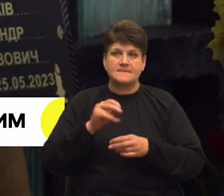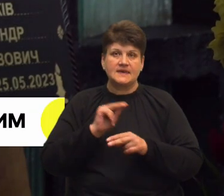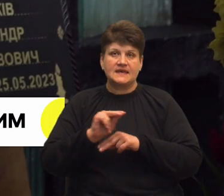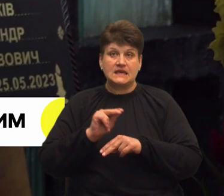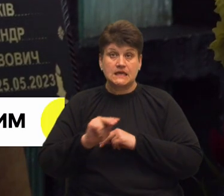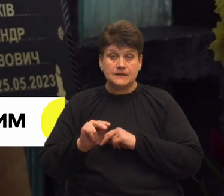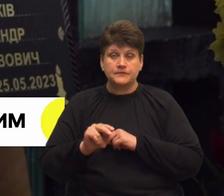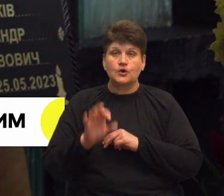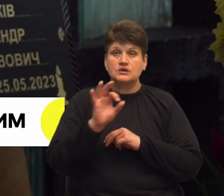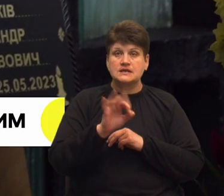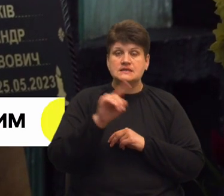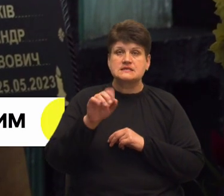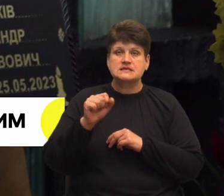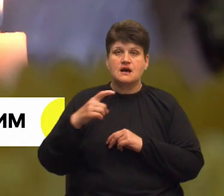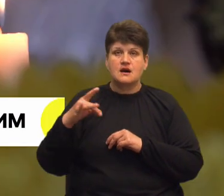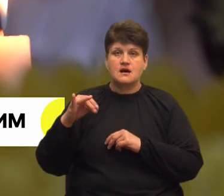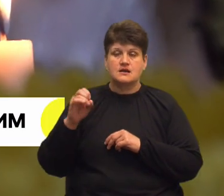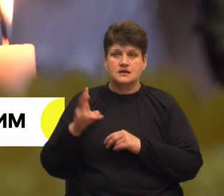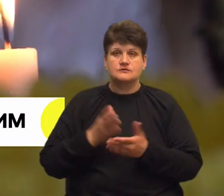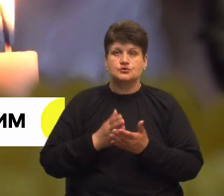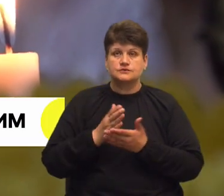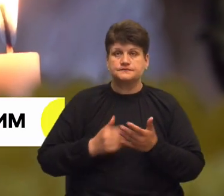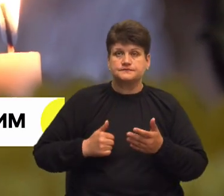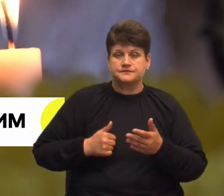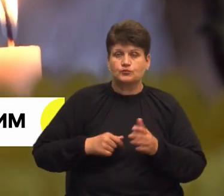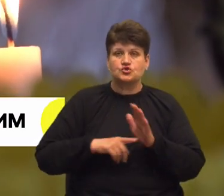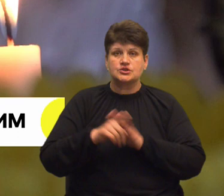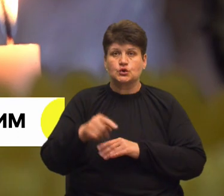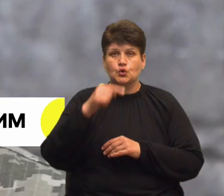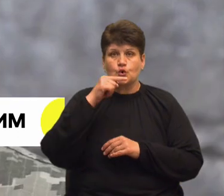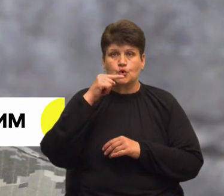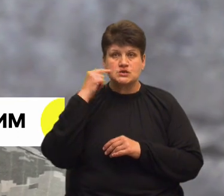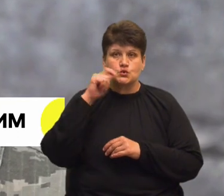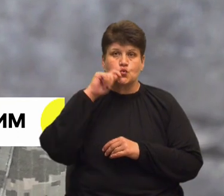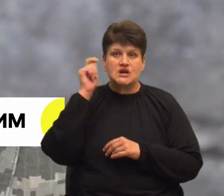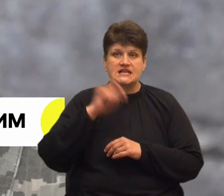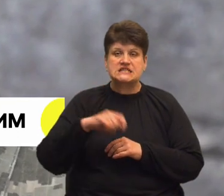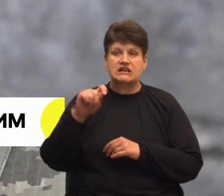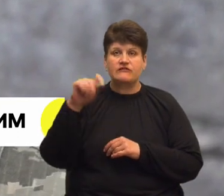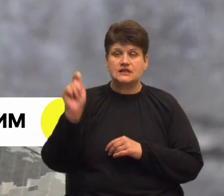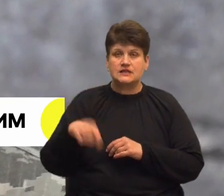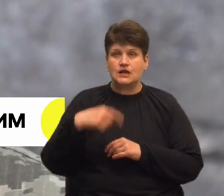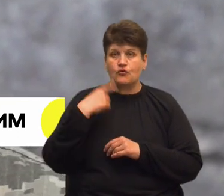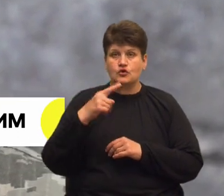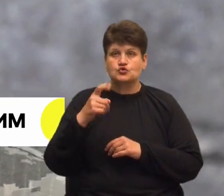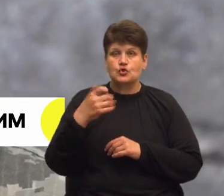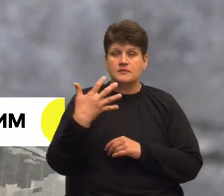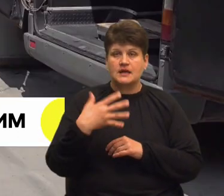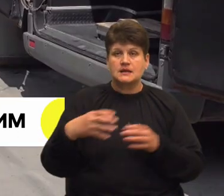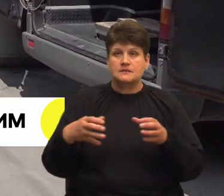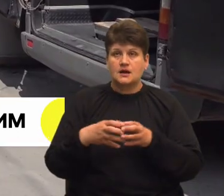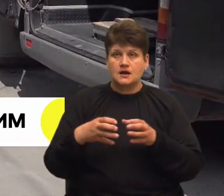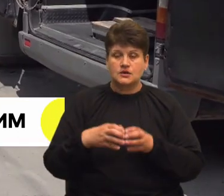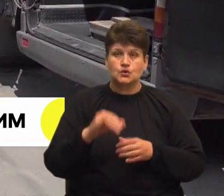Олександр захарків служив у збройних селах України від початку російсько-української війни каже речник 105 бригади територіальної оборони Юрій